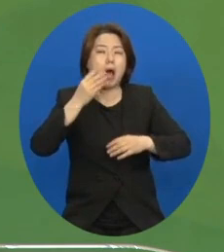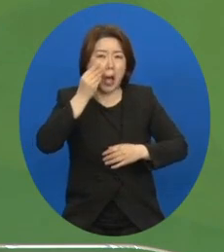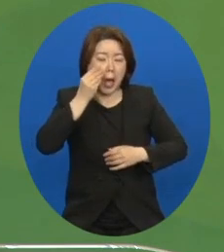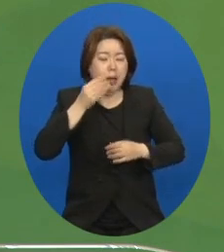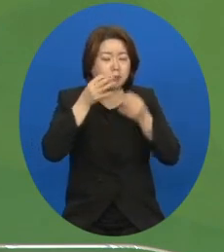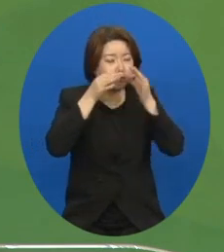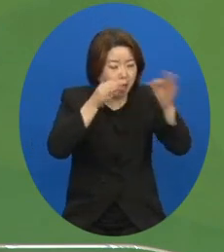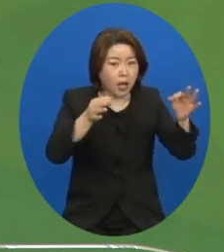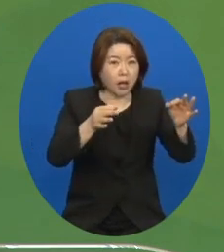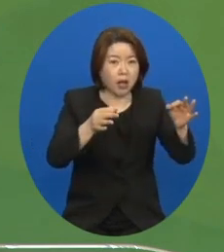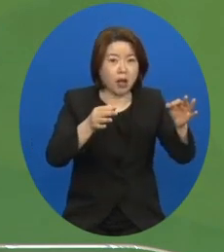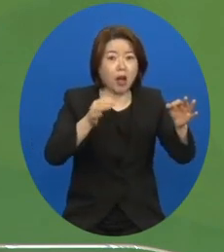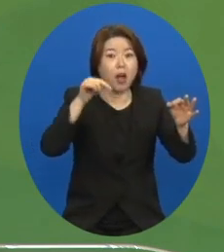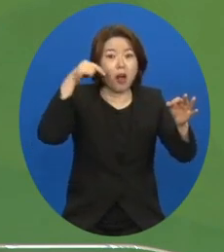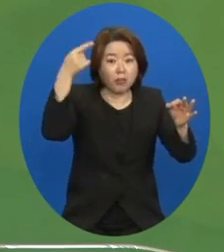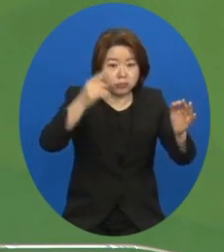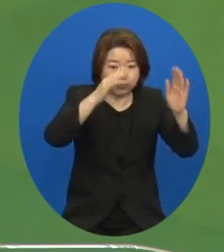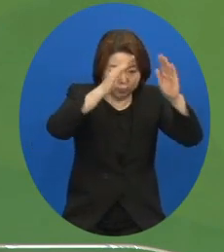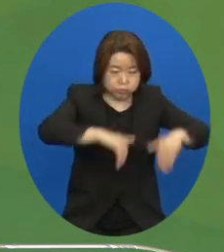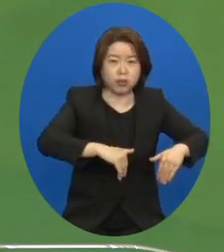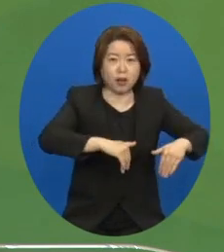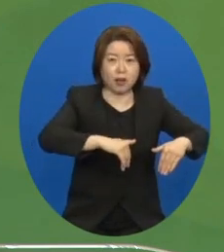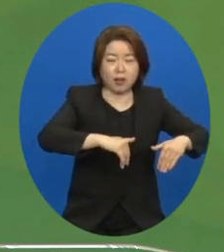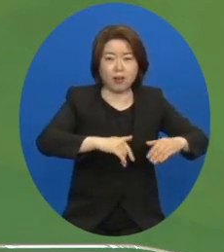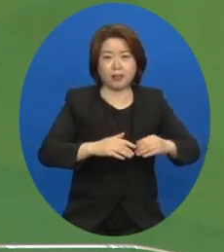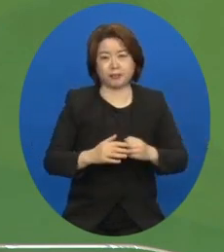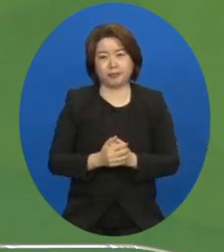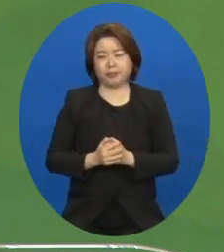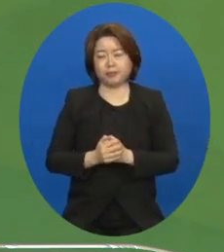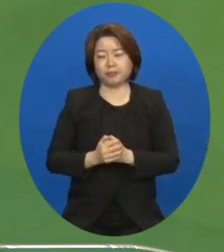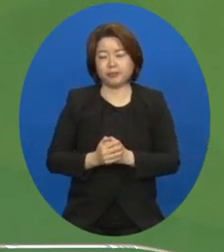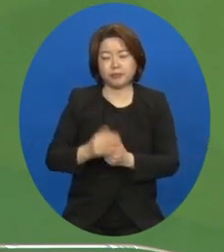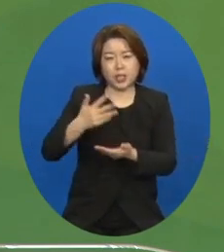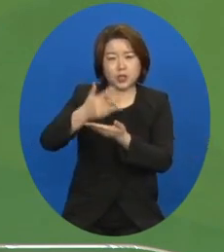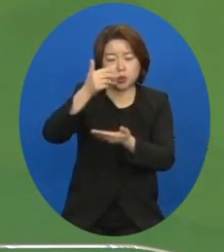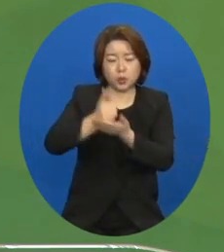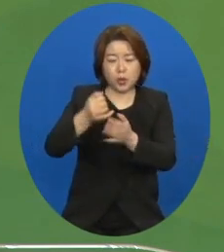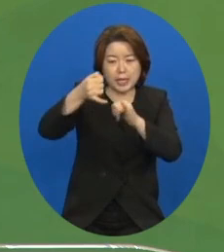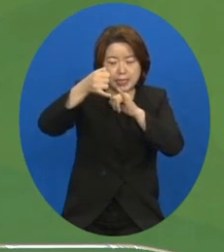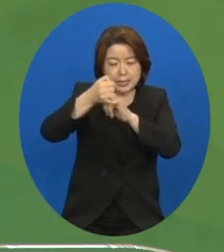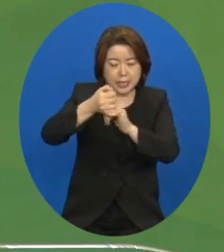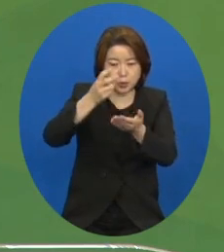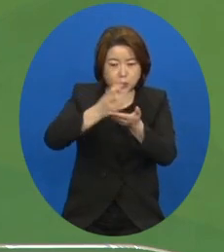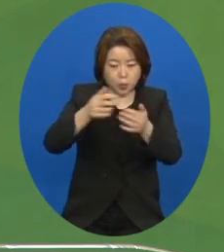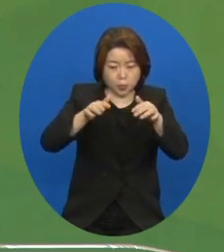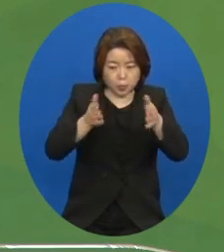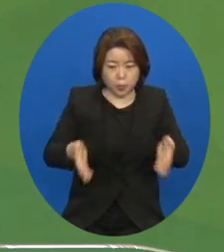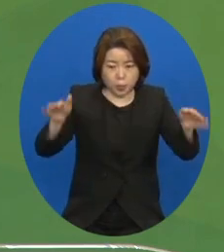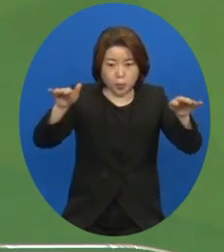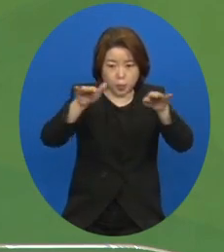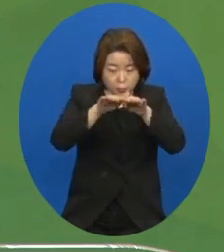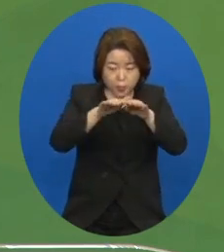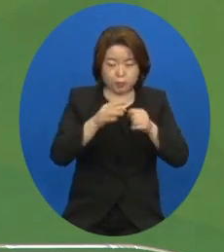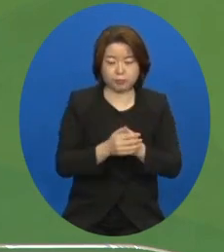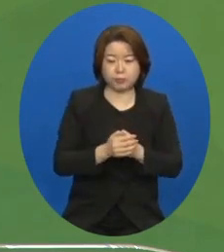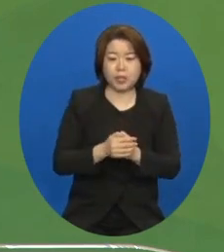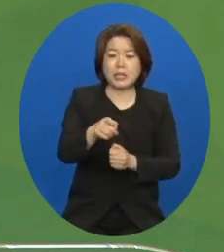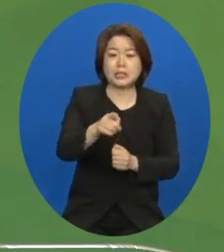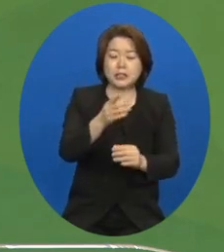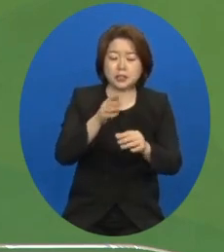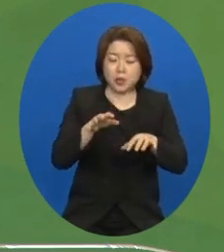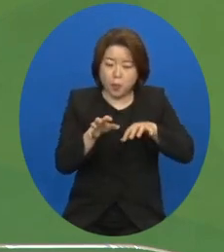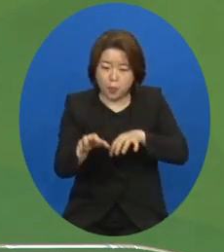그리고 여리고성이 무너진 거예요. 여호와의 언약궤가 항상 그들이 돌 때 그들의